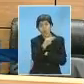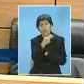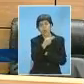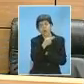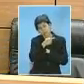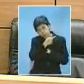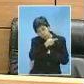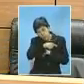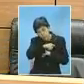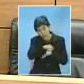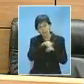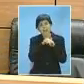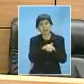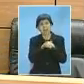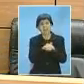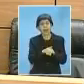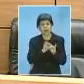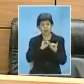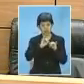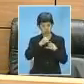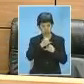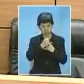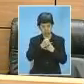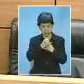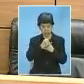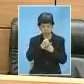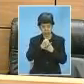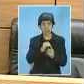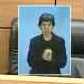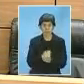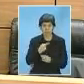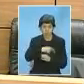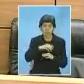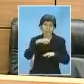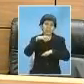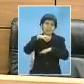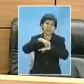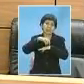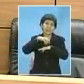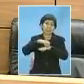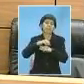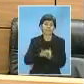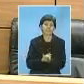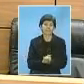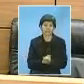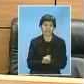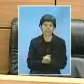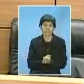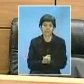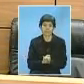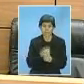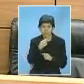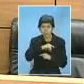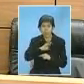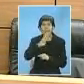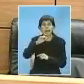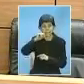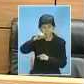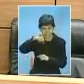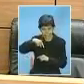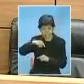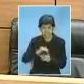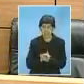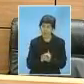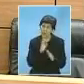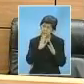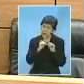เนื่องไปยังเขตลาดพร้าวและจตุจักรแล้วเลี้ยวซ้ายเข้าถนนลาดพร้าวผ่านเซ็นทรัลลาดพร้าวเข้าไปที่จตุจักรต่อไปที่บางซื่อทั้ง